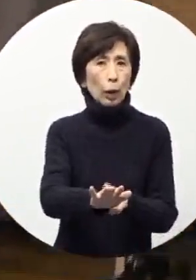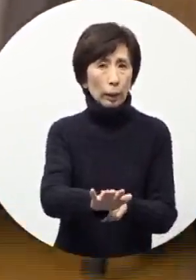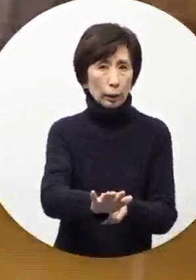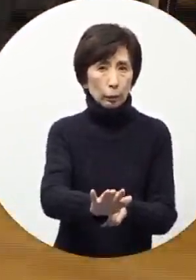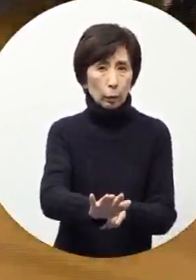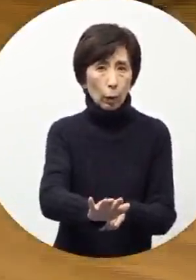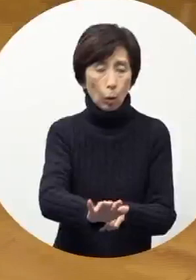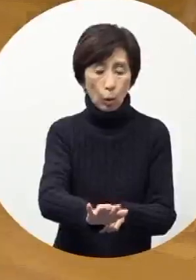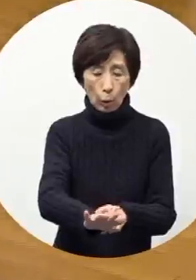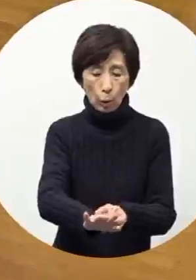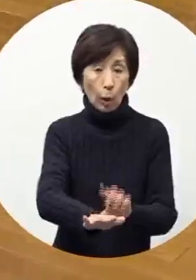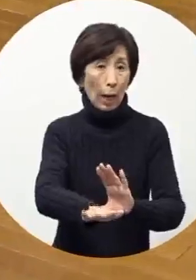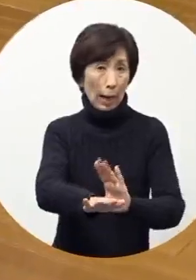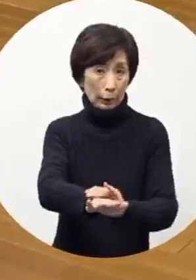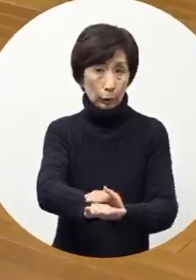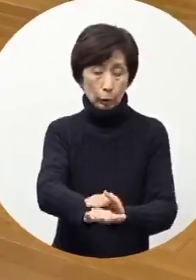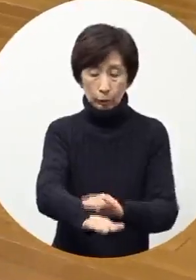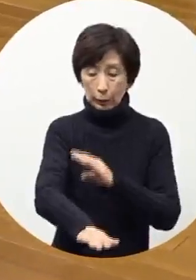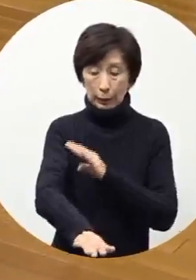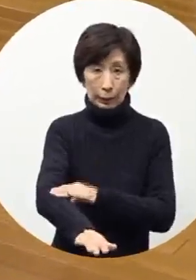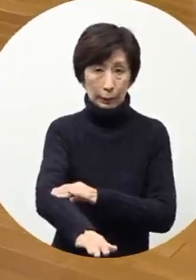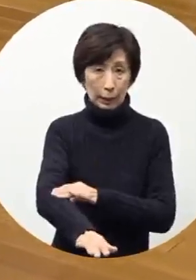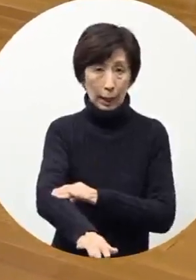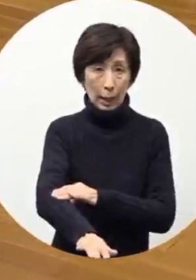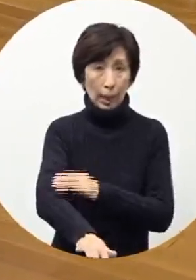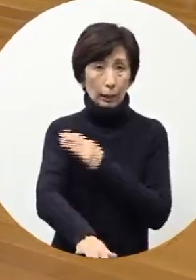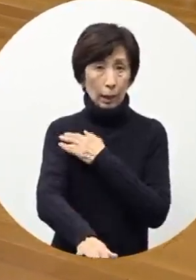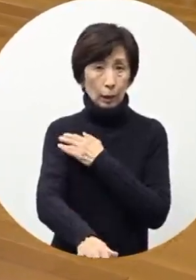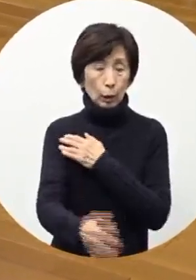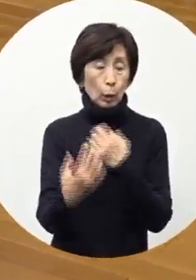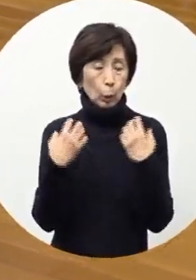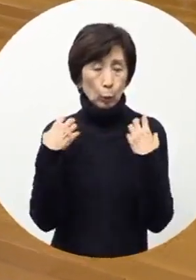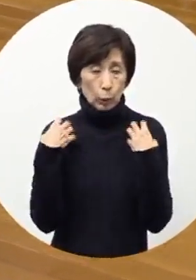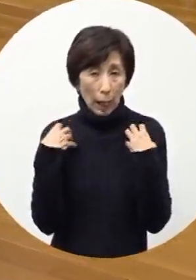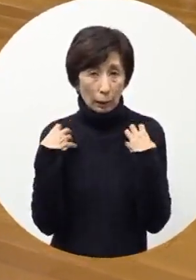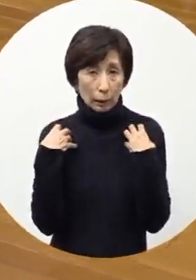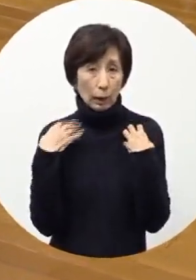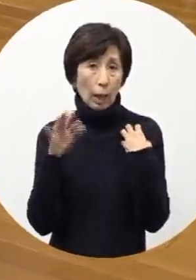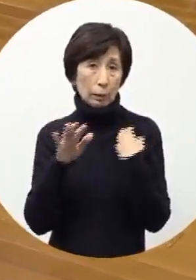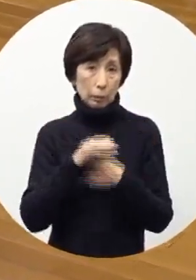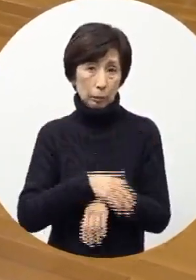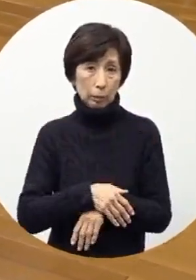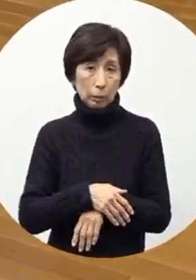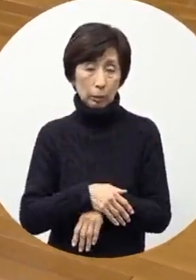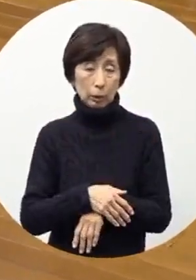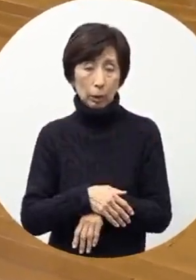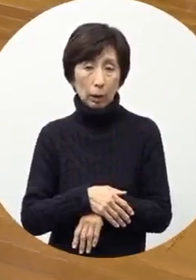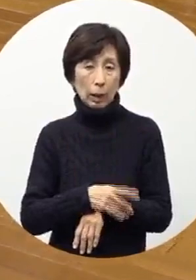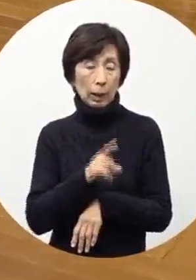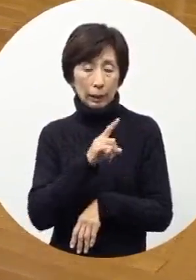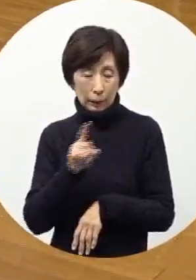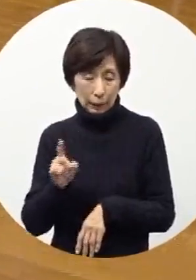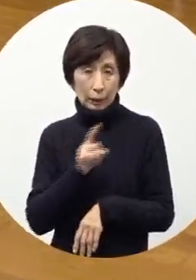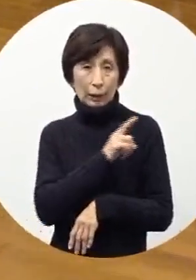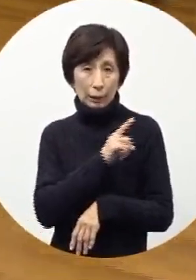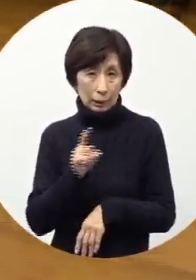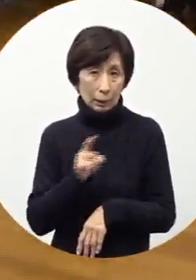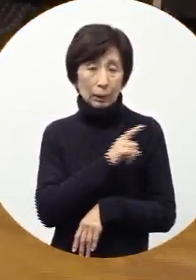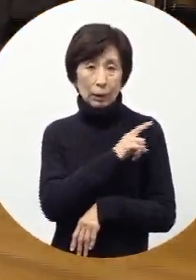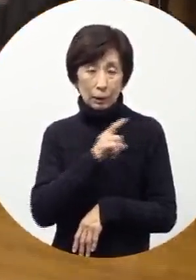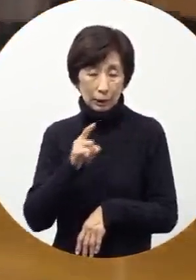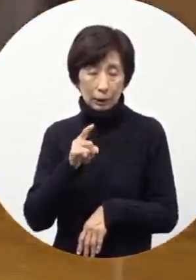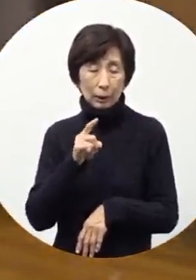が足首、膝、股関節に溜まっていきます。それを1日何千回、何万